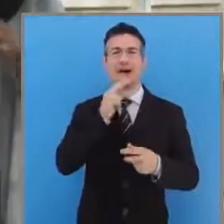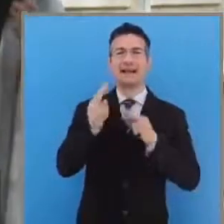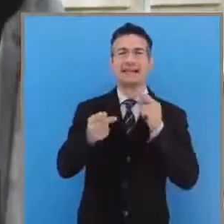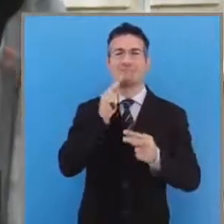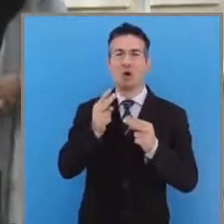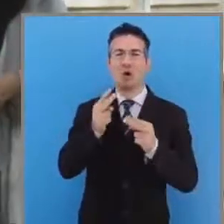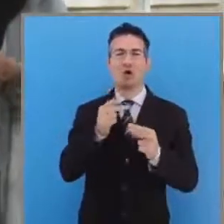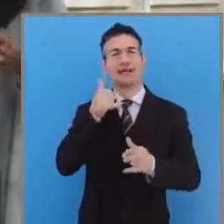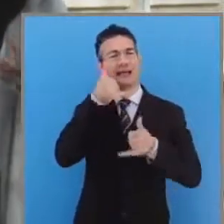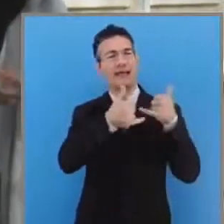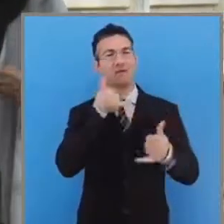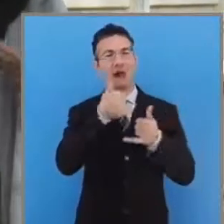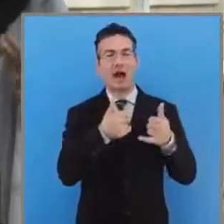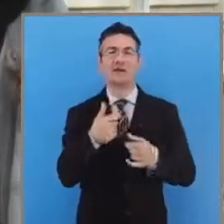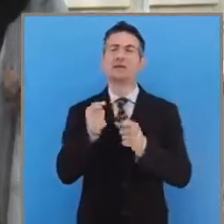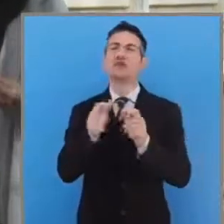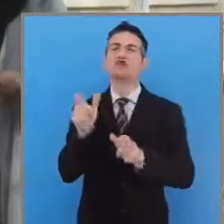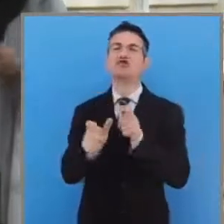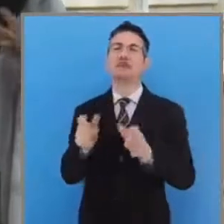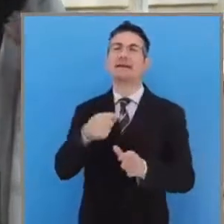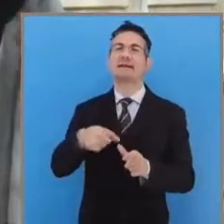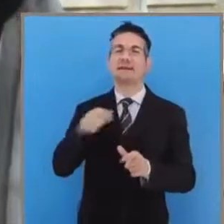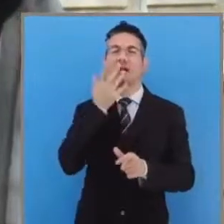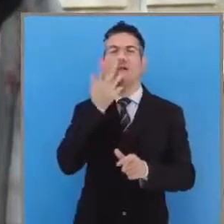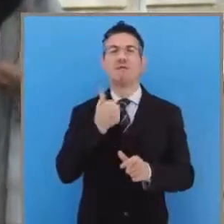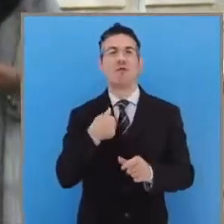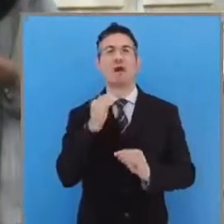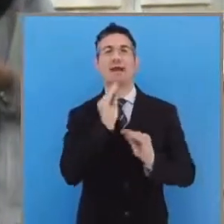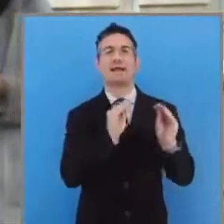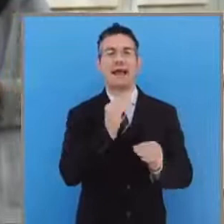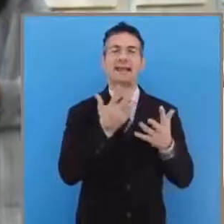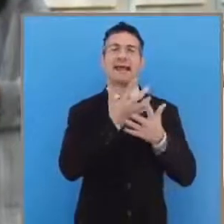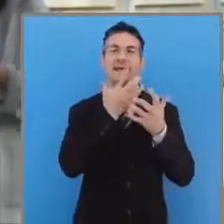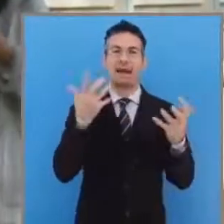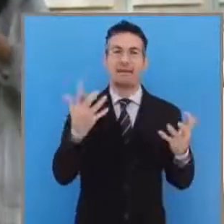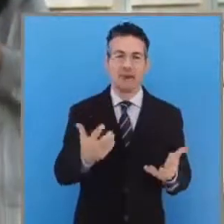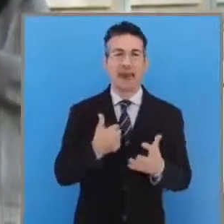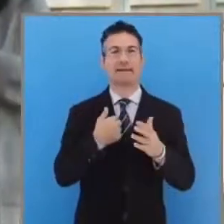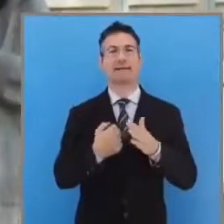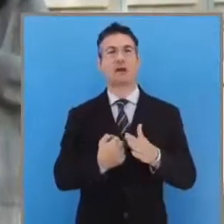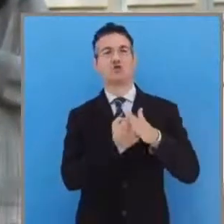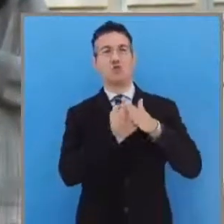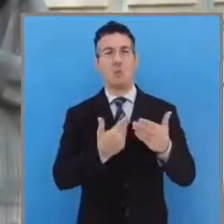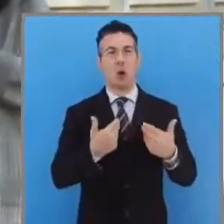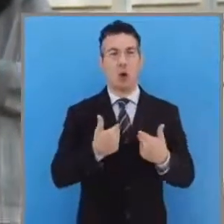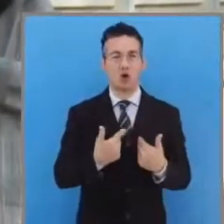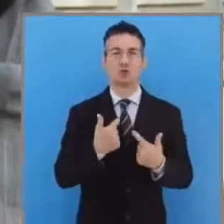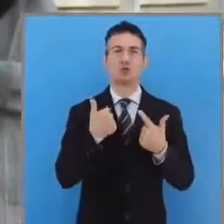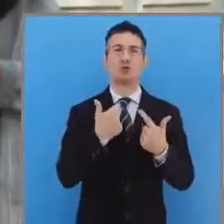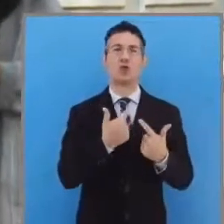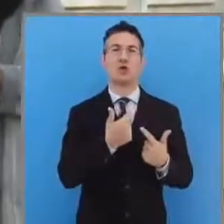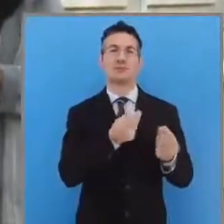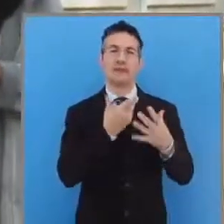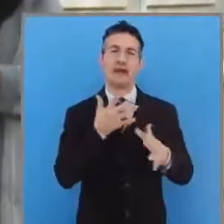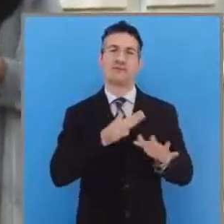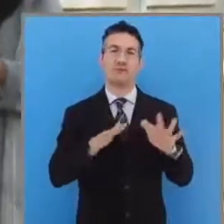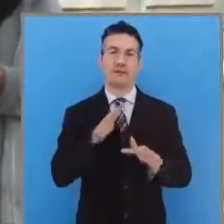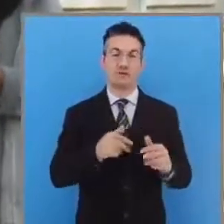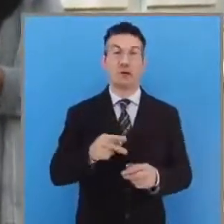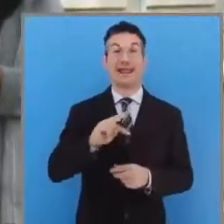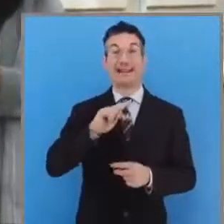intendono farci per chiedere chiarimenti, per chiedere supporto, per chiedere informazioni. E la seconda anima sarà